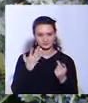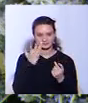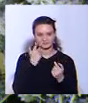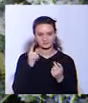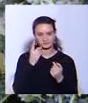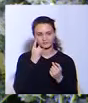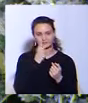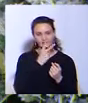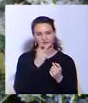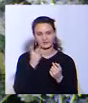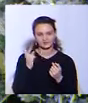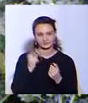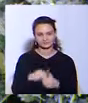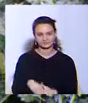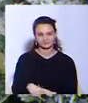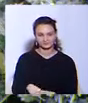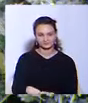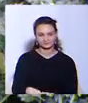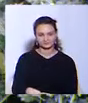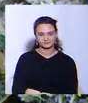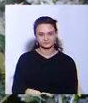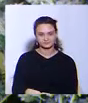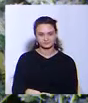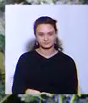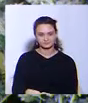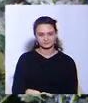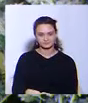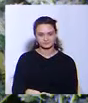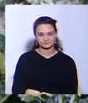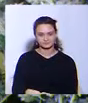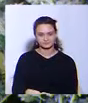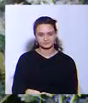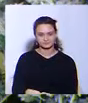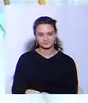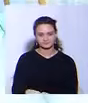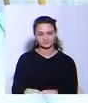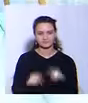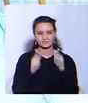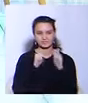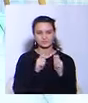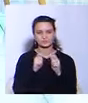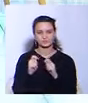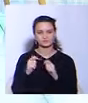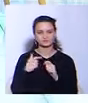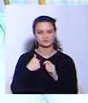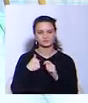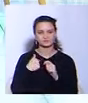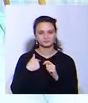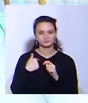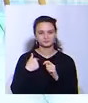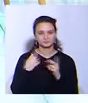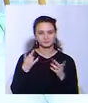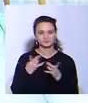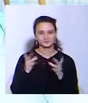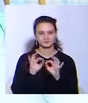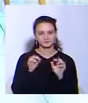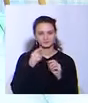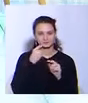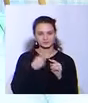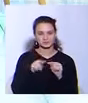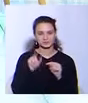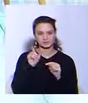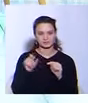მას თვალს მოჭრის. საჩუქრები, რომელზედაც ჩვენ საუბრობთ ხოლმე, ხაზგასმით თქვით, რომ ეს